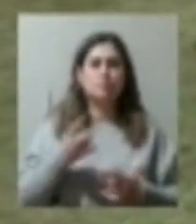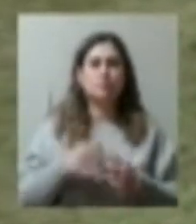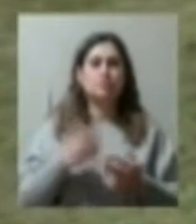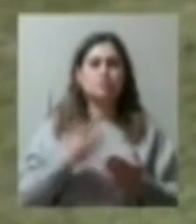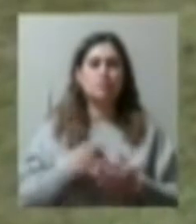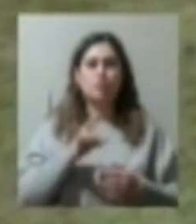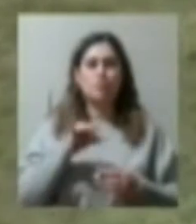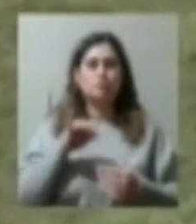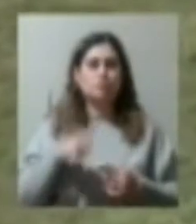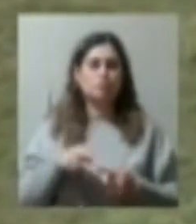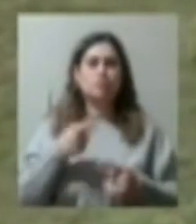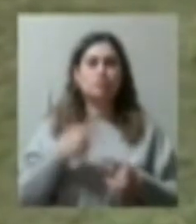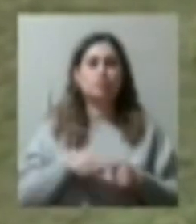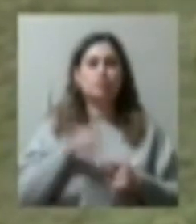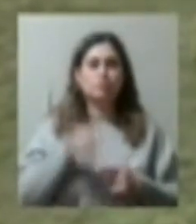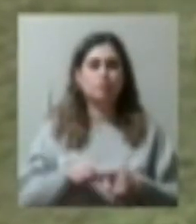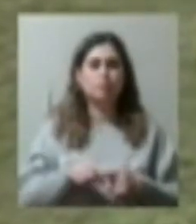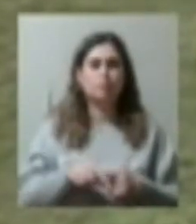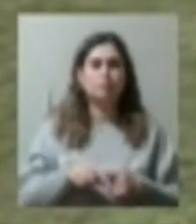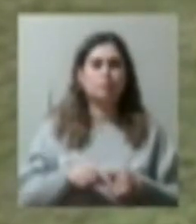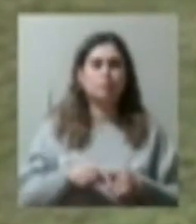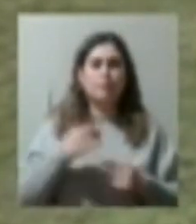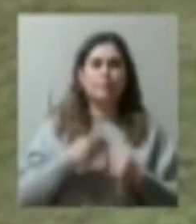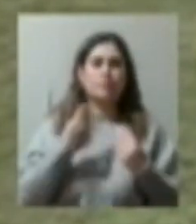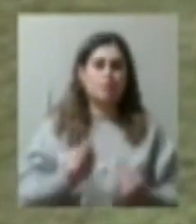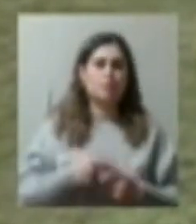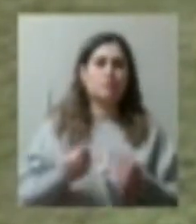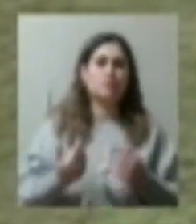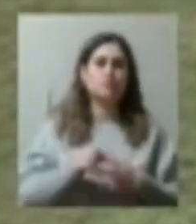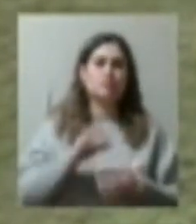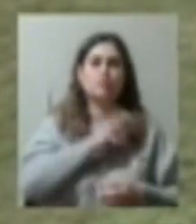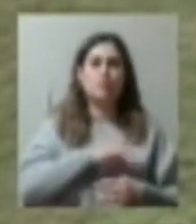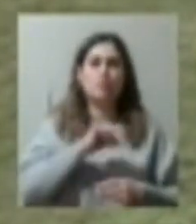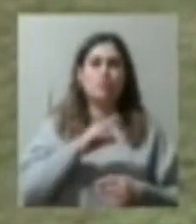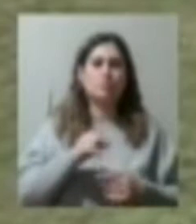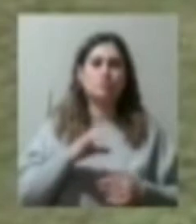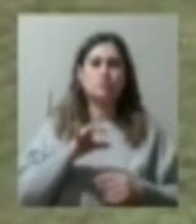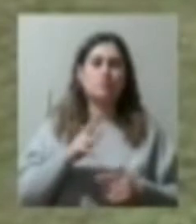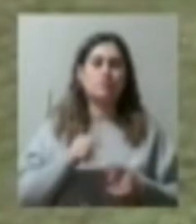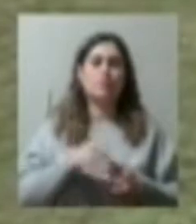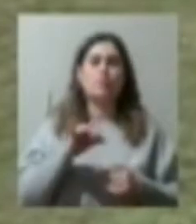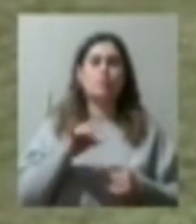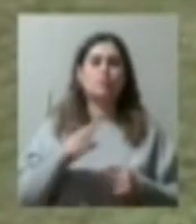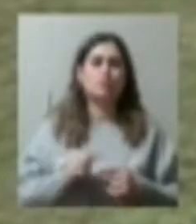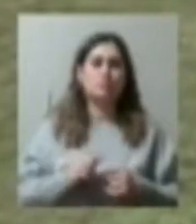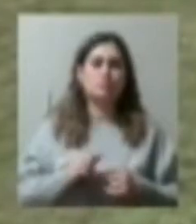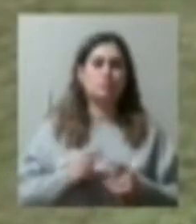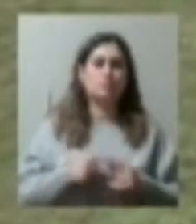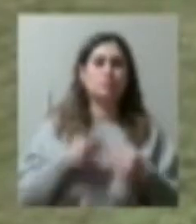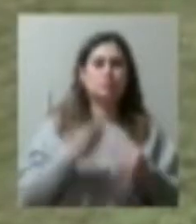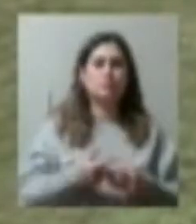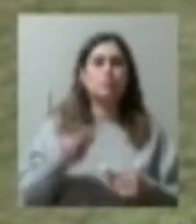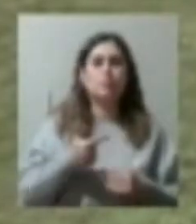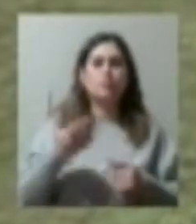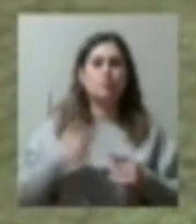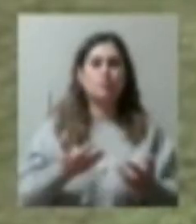розсуд, тобто віддавати за найвигіднішу орендну ставку в оренду, роздавати громадянам,